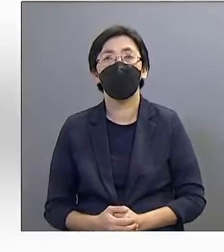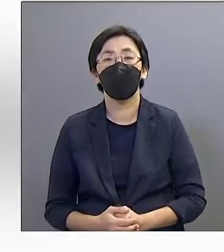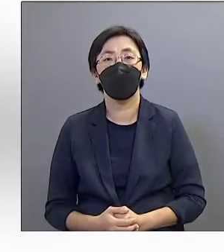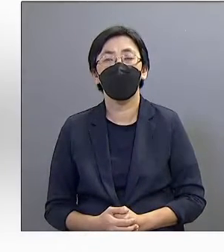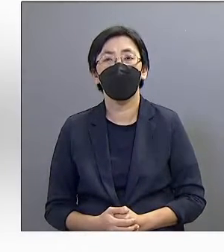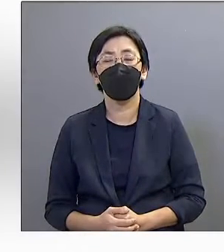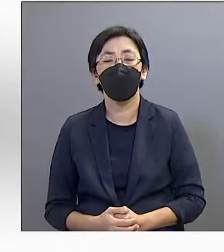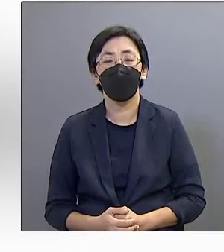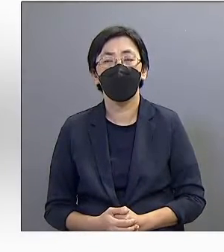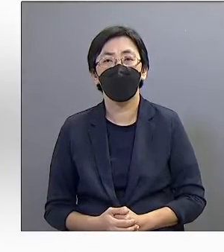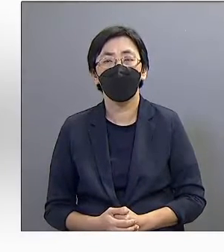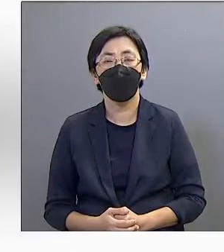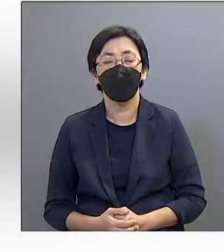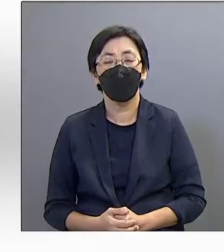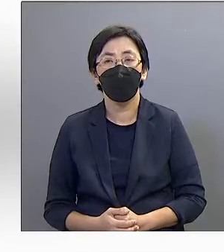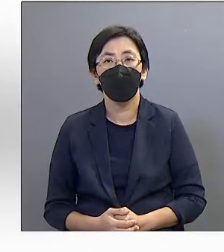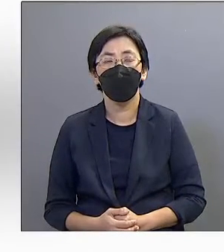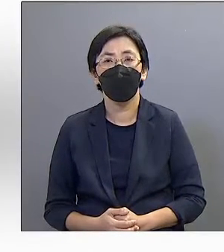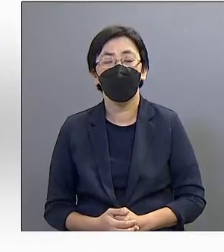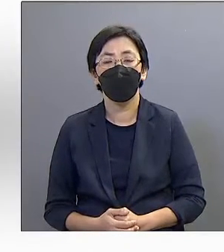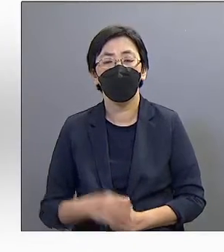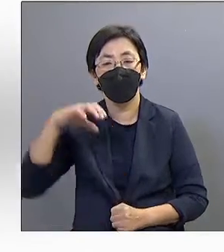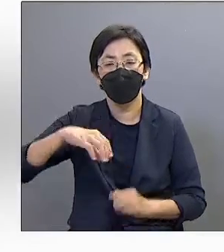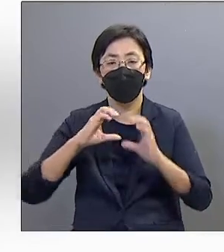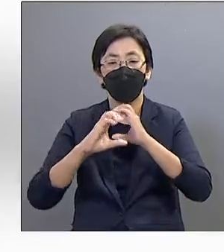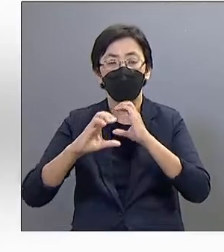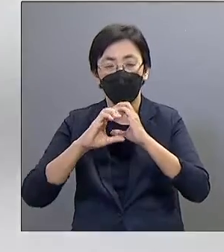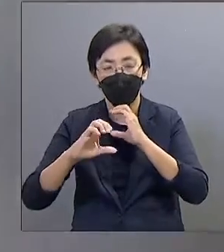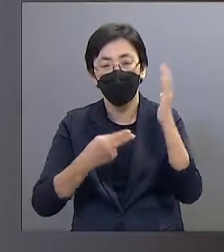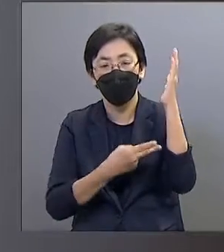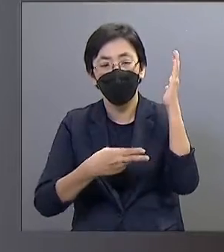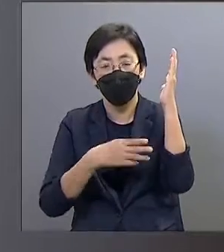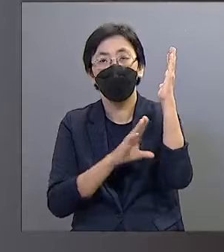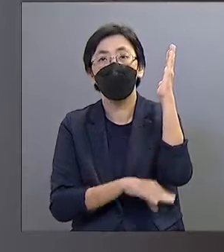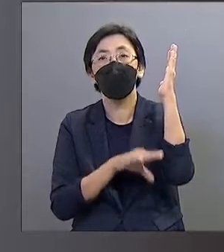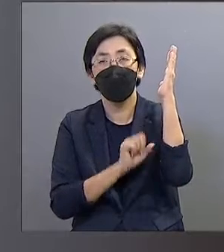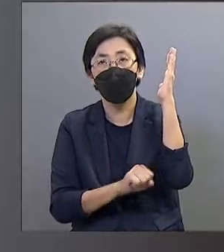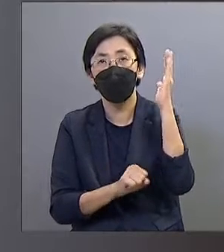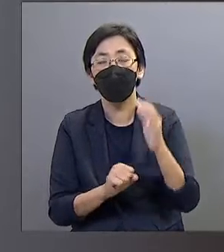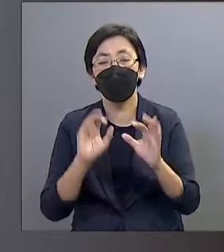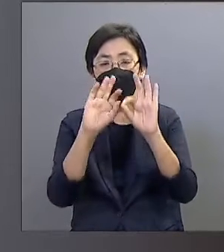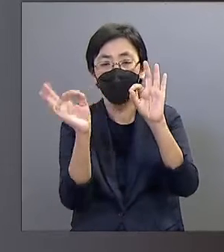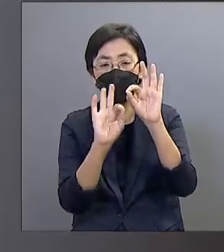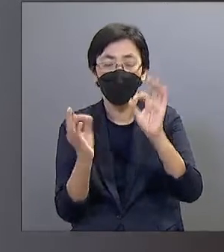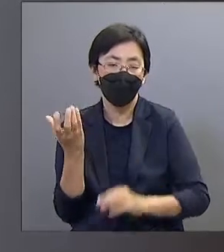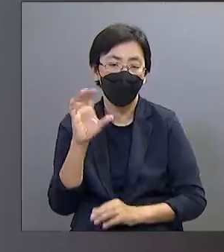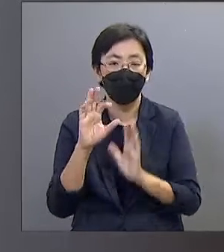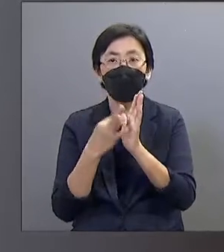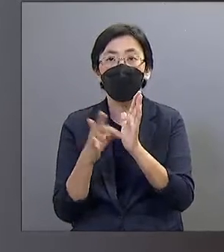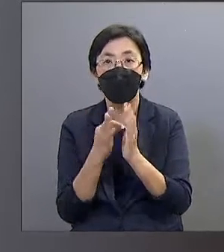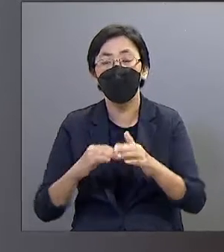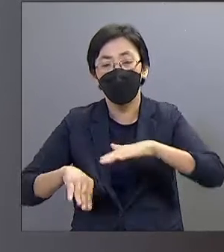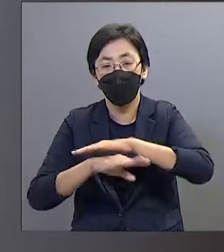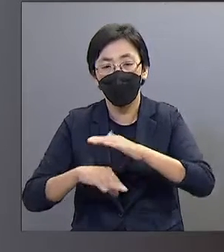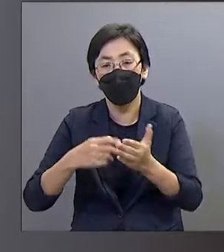ผู้ใช้บริการรถโดยสารสาธารณะที่สถานีขนส่งผู้โดยสารหาดใหญ่จังหวัดสงขลาค่ะโพสต์ข้อความแล้วก็หลักฐานเป็นตั๋วโด